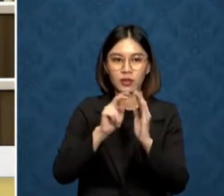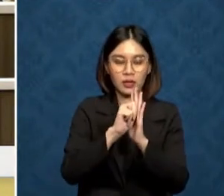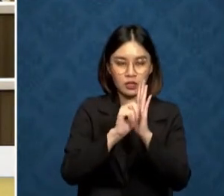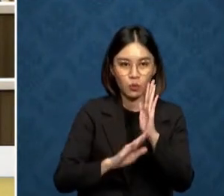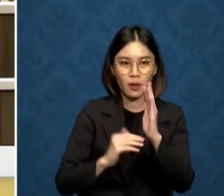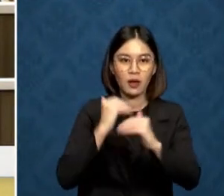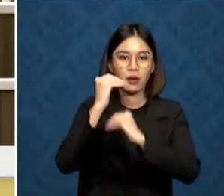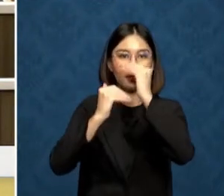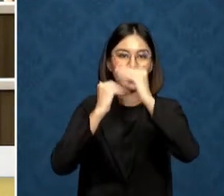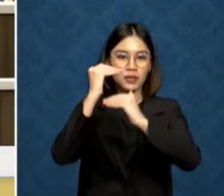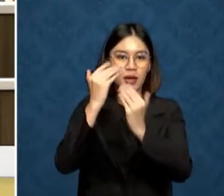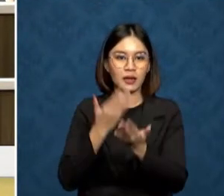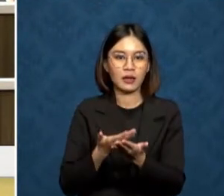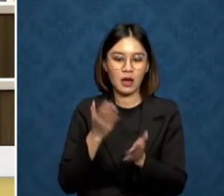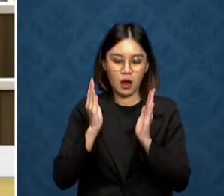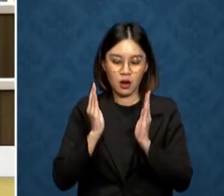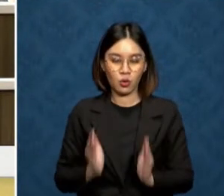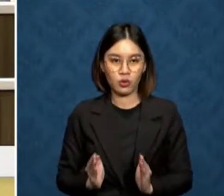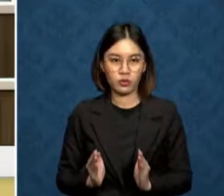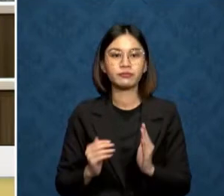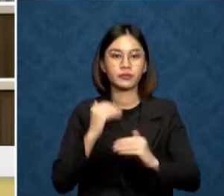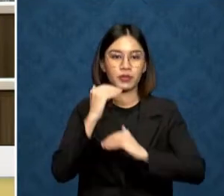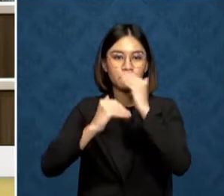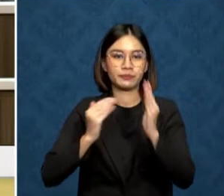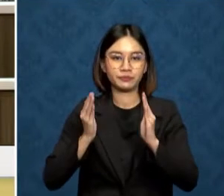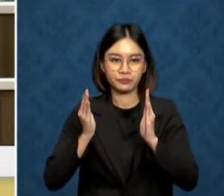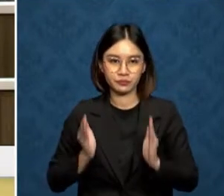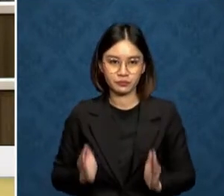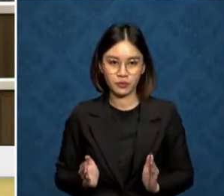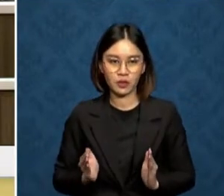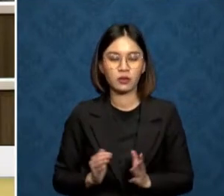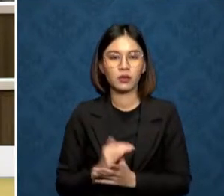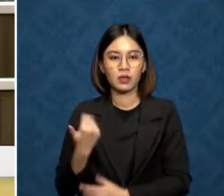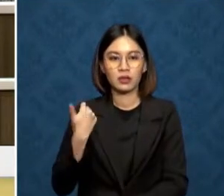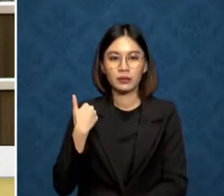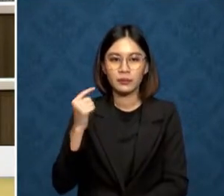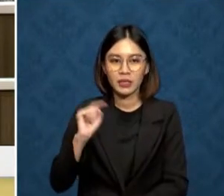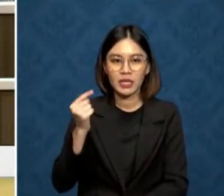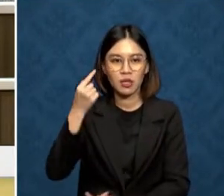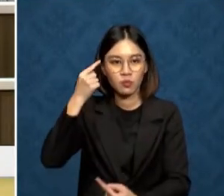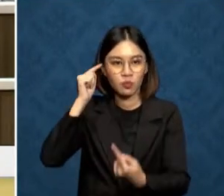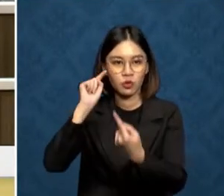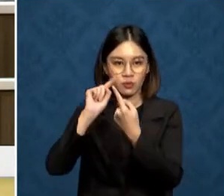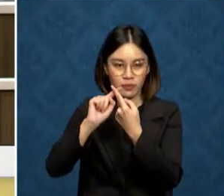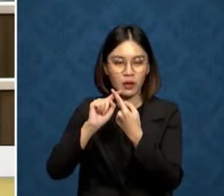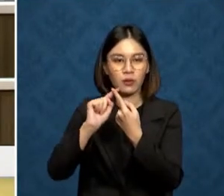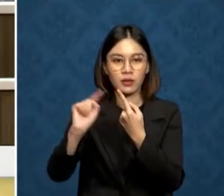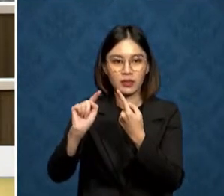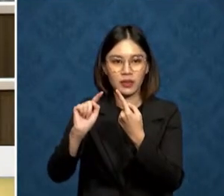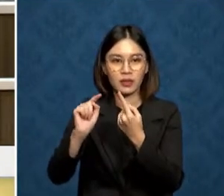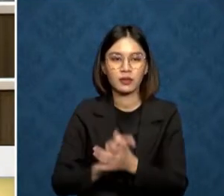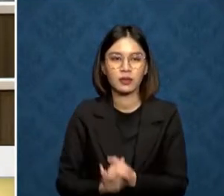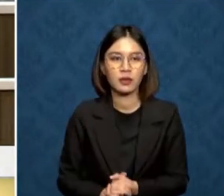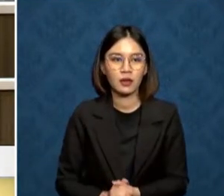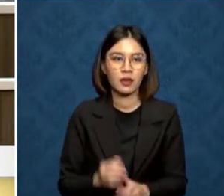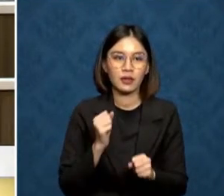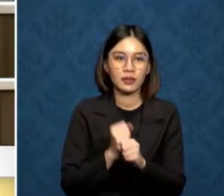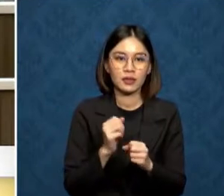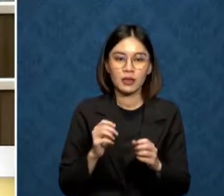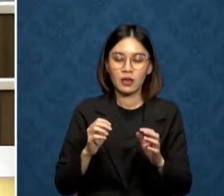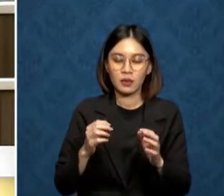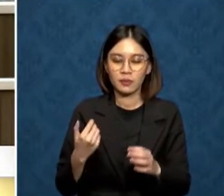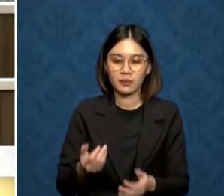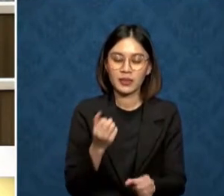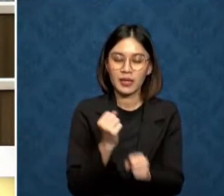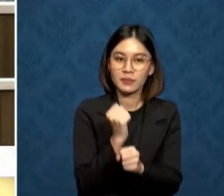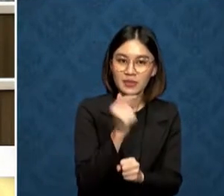ายการพัฒนาทุนมนุย์ทผมได้เรีนไปแล้วครับเรามีการบุงเบ้าที่จะผลิตสับพยากรบุคคล